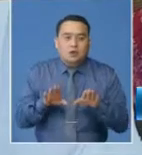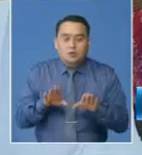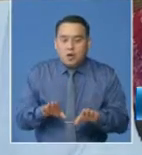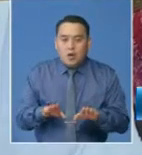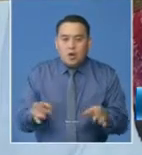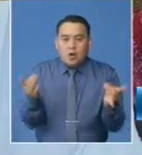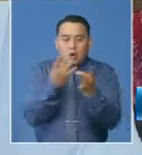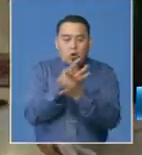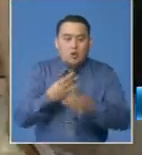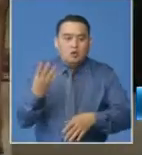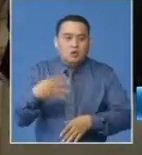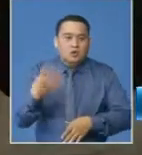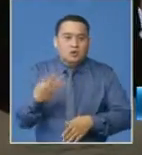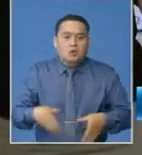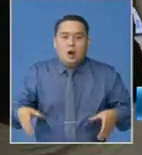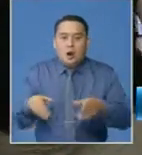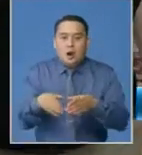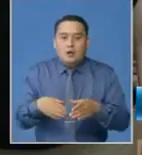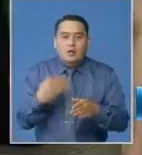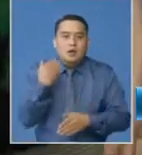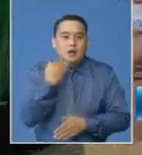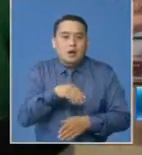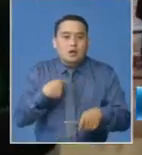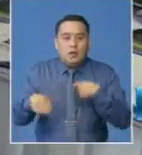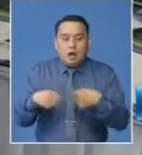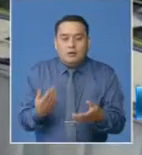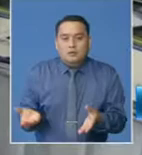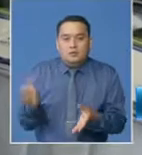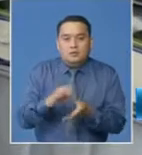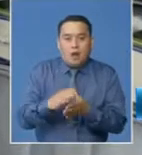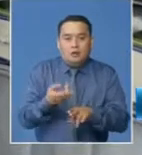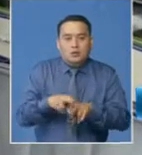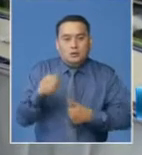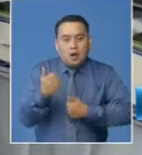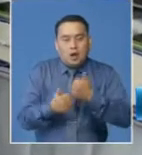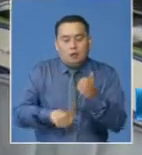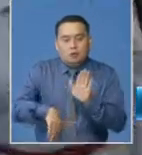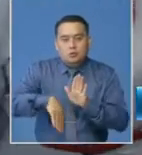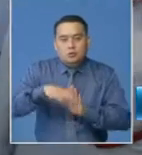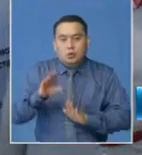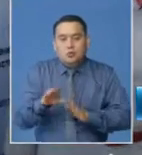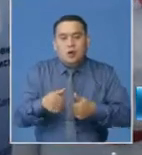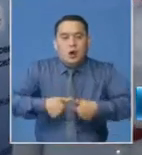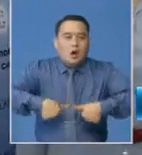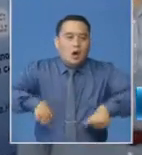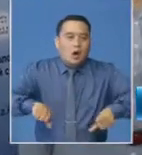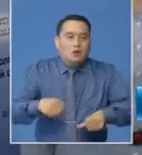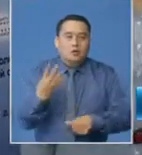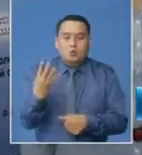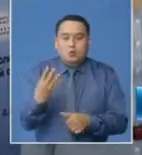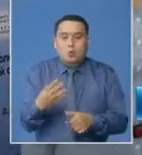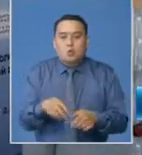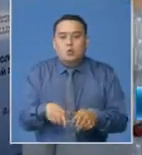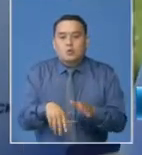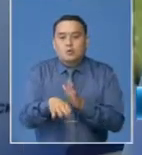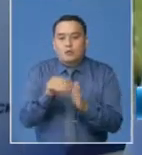сарайына жиналған 44 компания өкілі бүгін ең сапалы деген тауарлармен таныстырды. Сайысқа түскен таңдаулы өнімдерді комиссия мүшелері 4 аталым бойынша